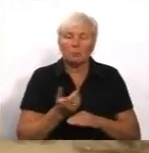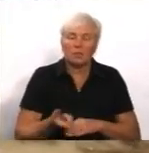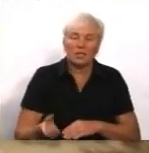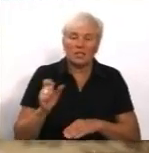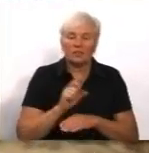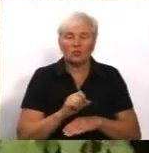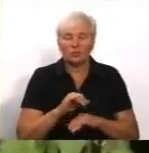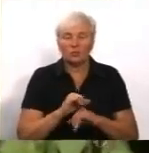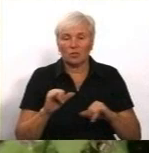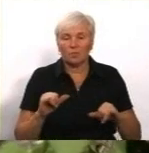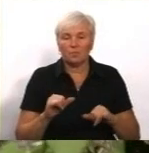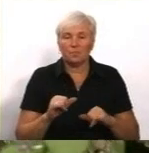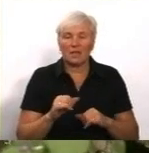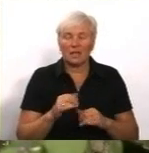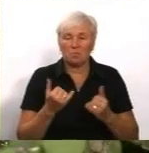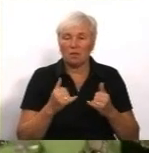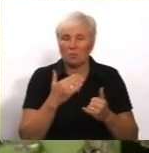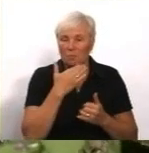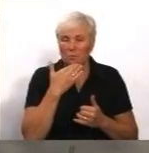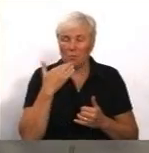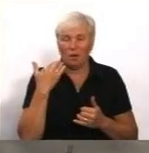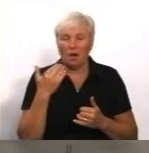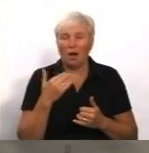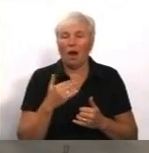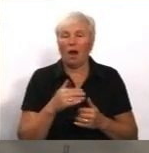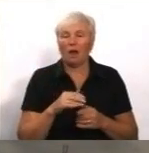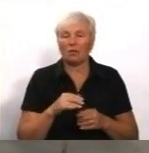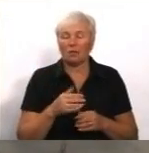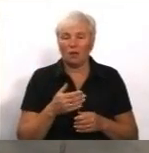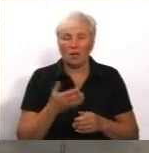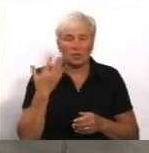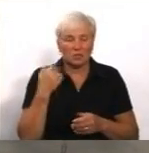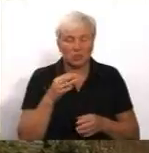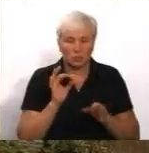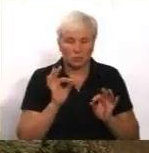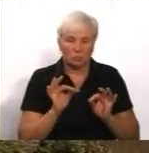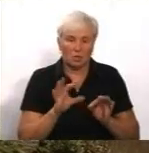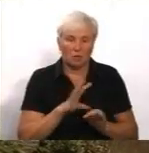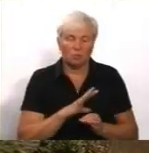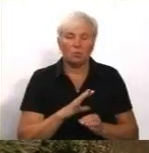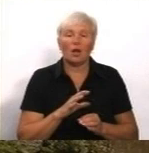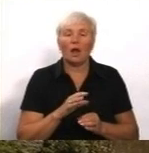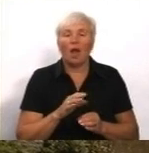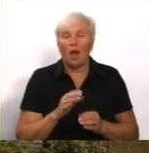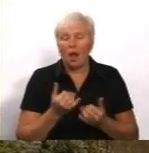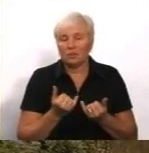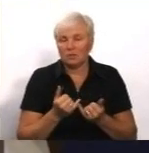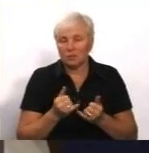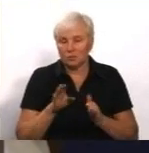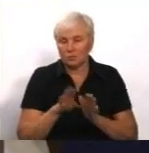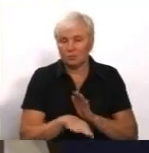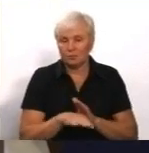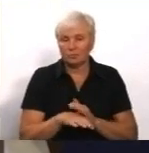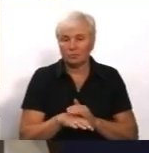ставок, інсектицидів, засобів захисту рослин від комах не було. Дослідження виявили лише гербіциди та фунгіциди.